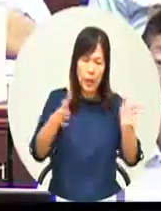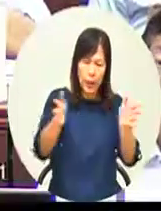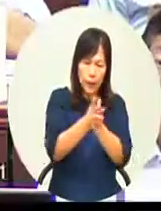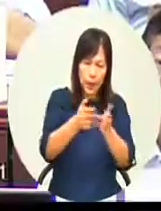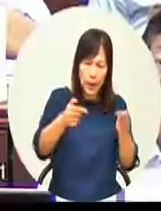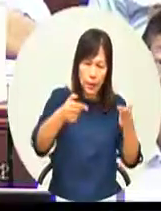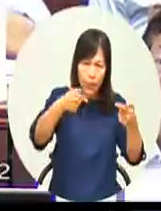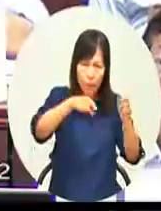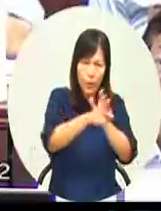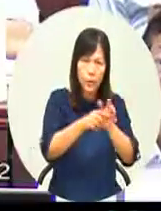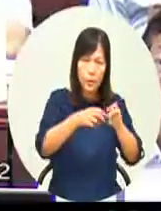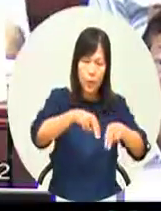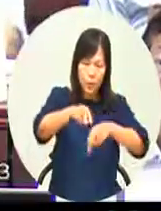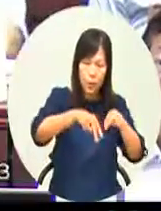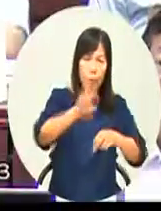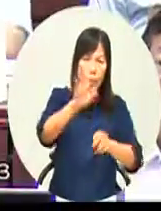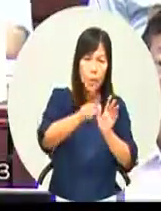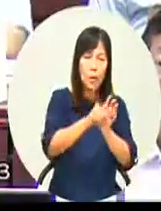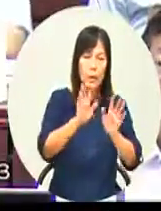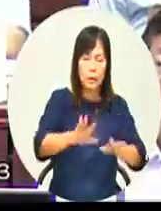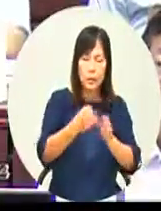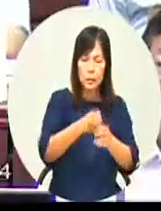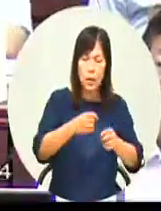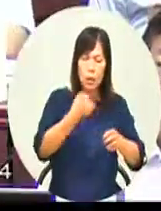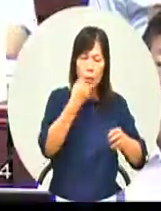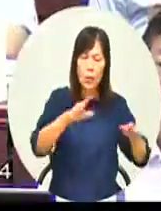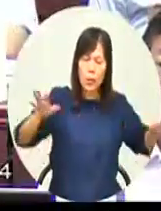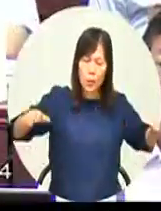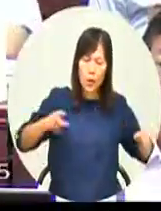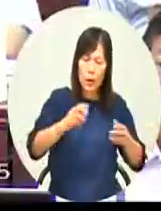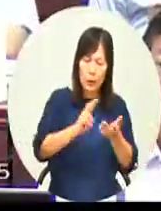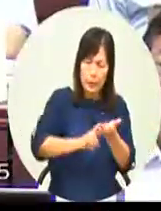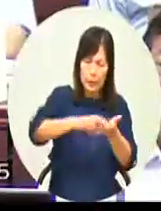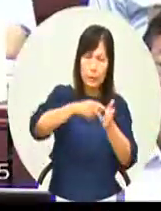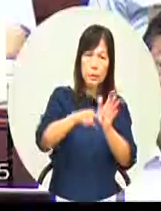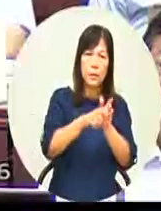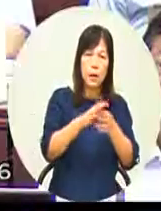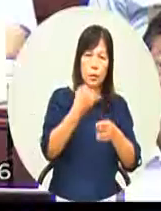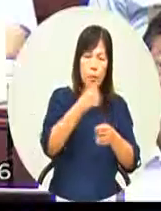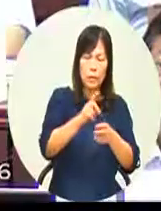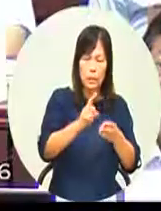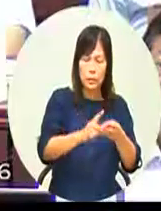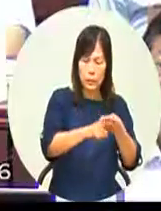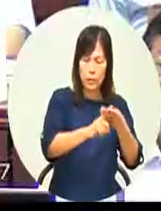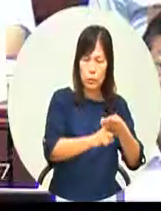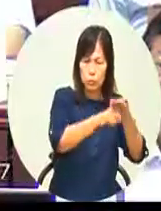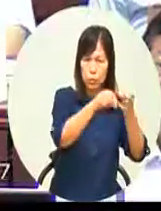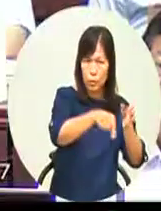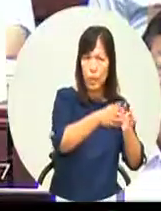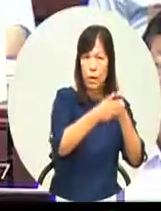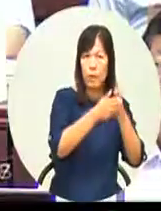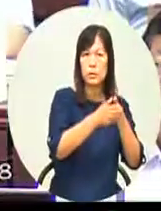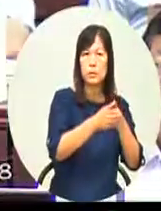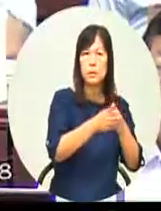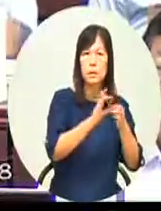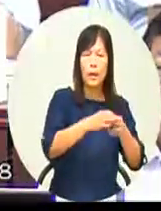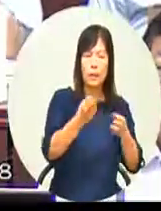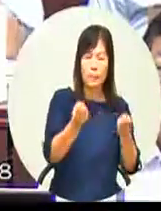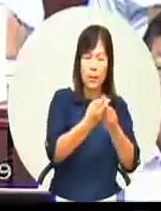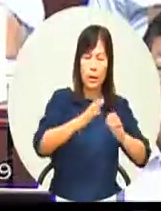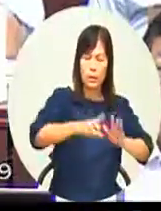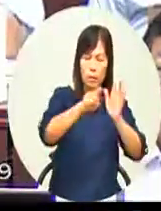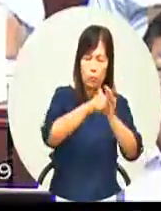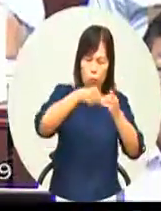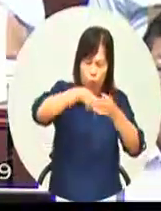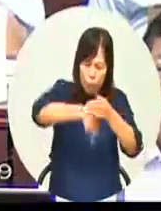近提出的乘风而起，那我们就是以莲池潭这里最作为最主要的套装的内容，那我们发展深度